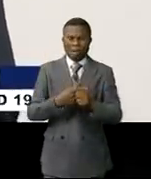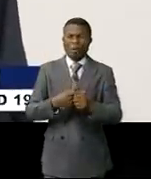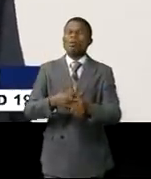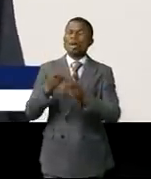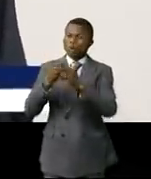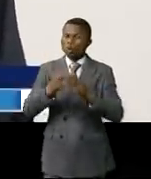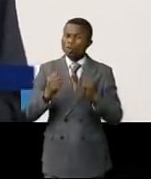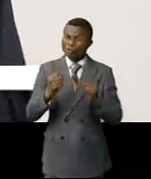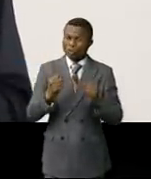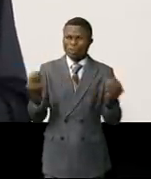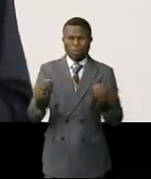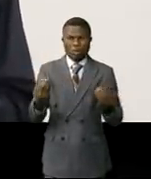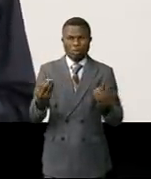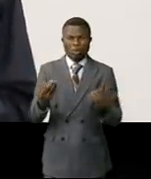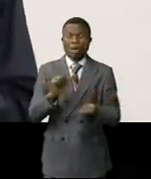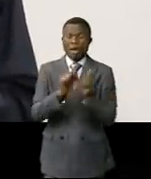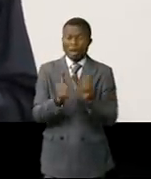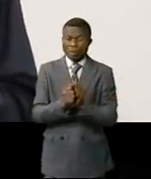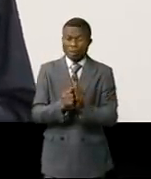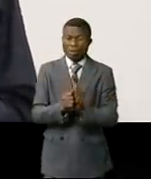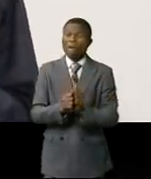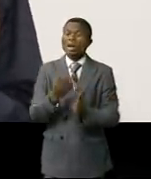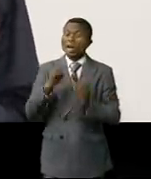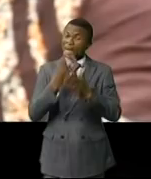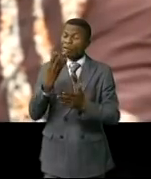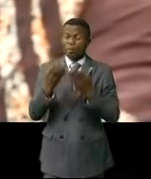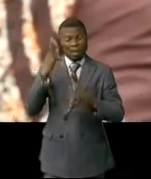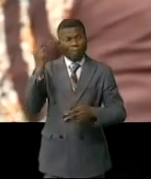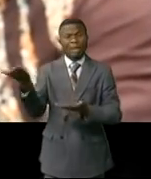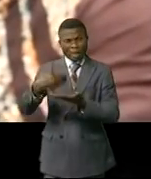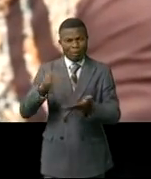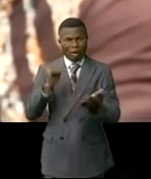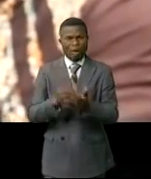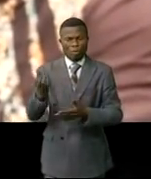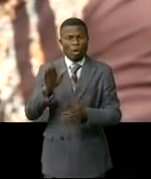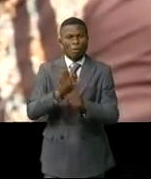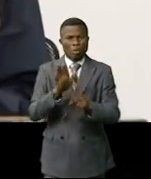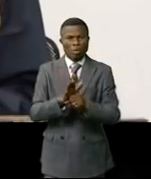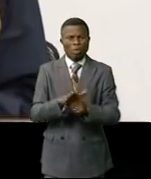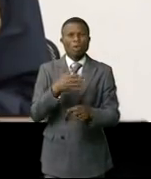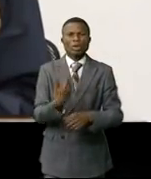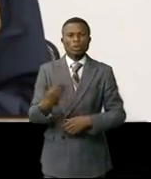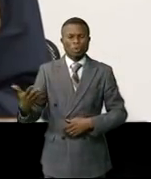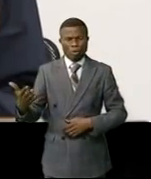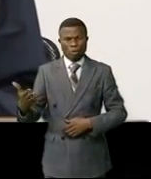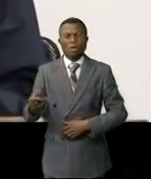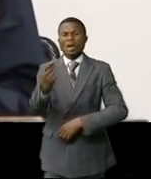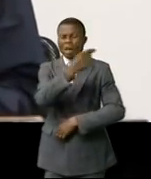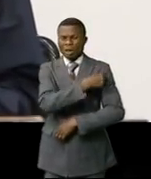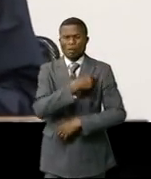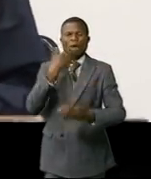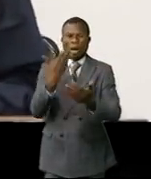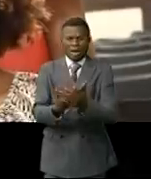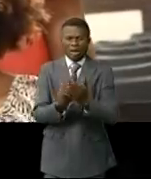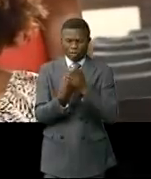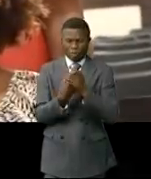vigilants parce que le risque de la quatrième vague est là. Un lot important des différentes sortes de vaccins arrivera